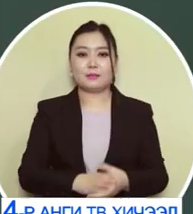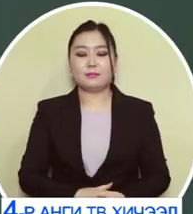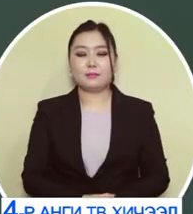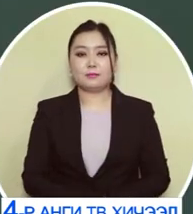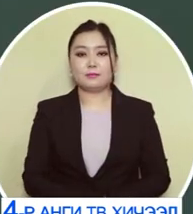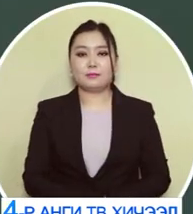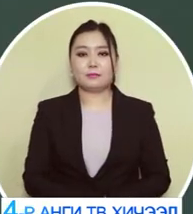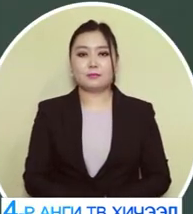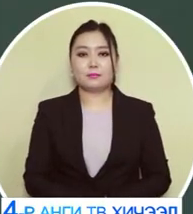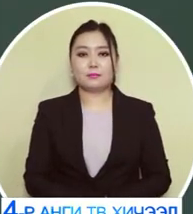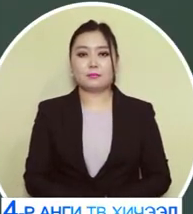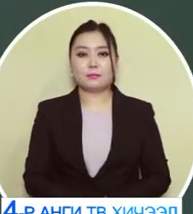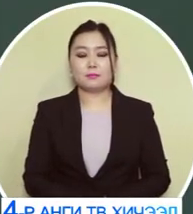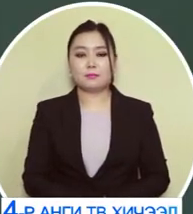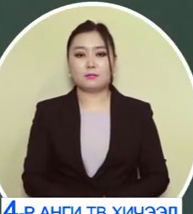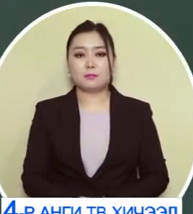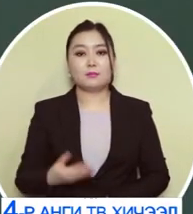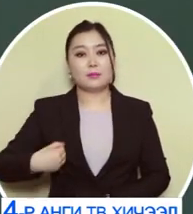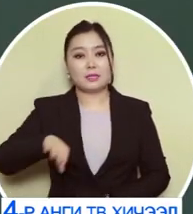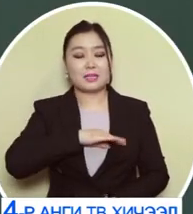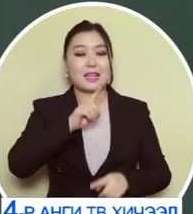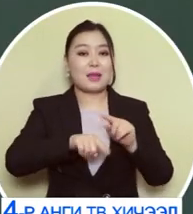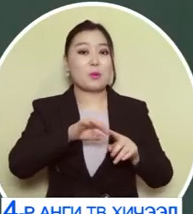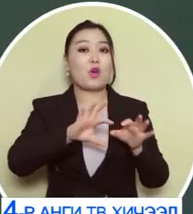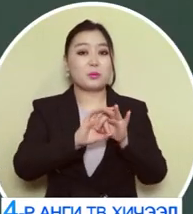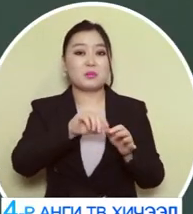Мұны суретпен көрсетейік.